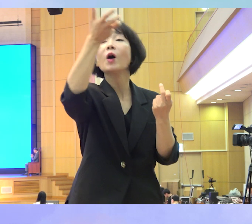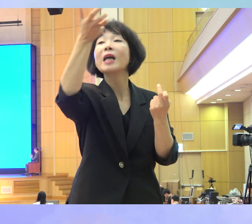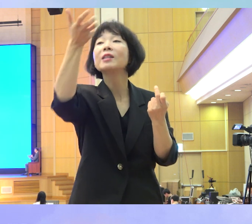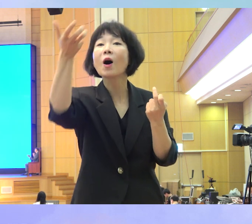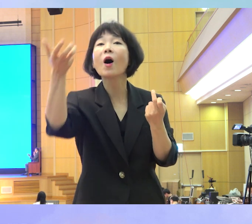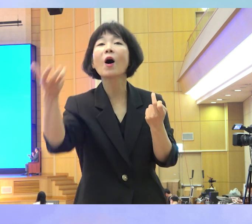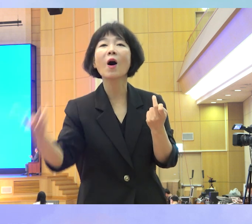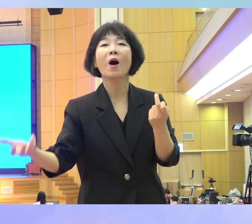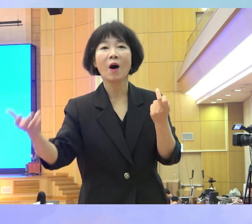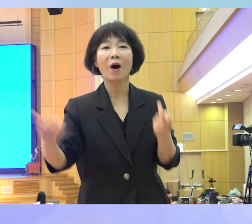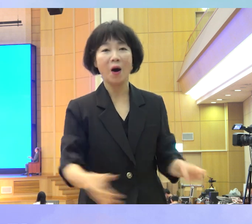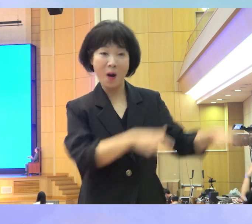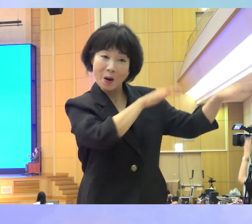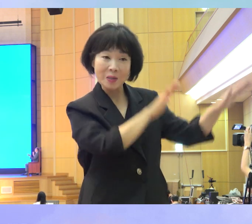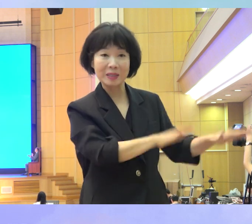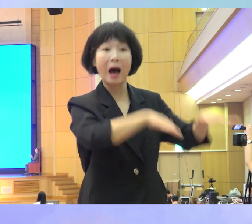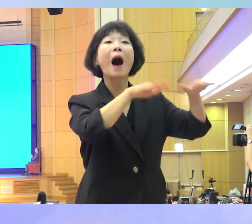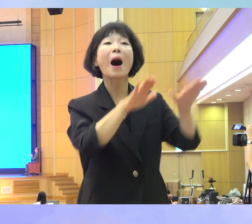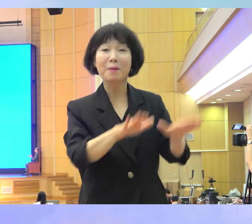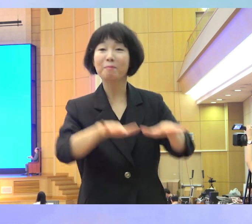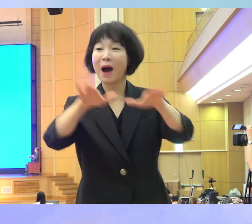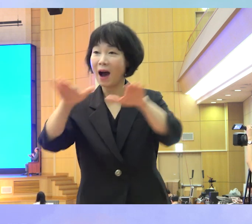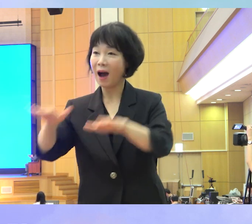언덕을 떠나서